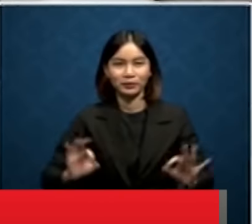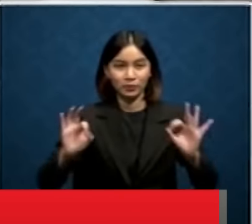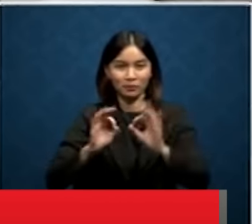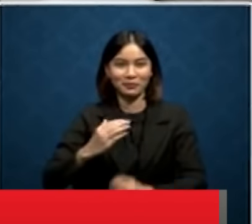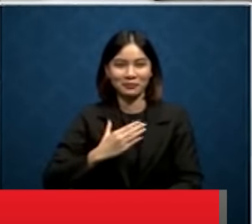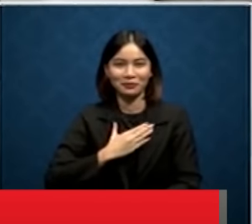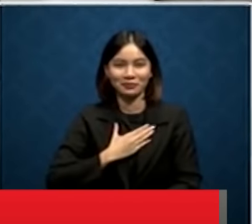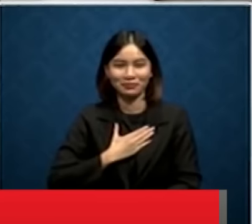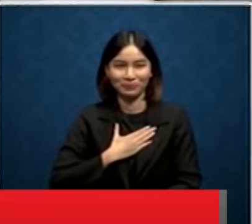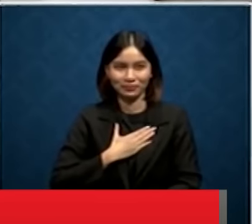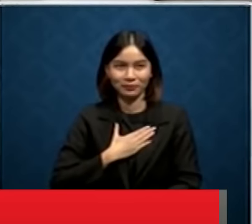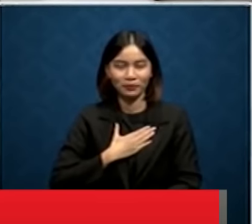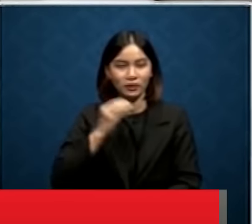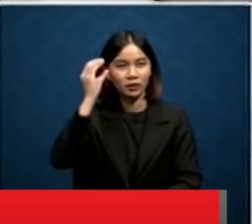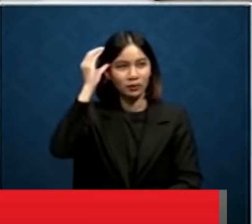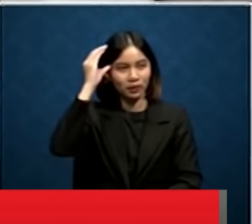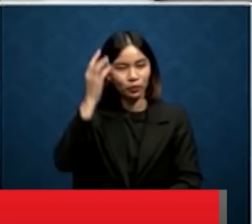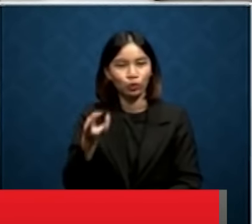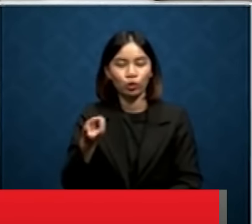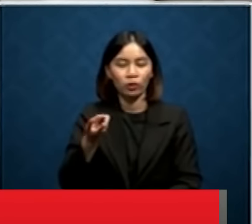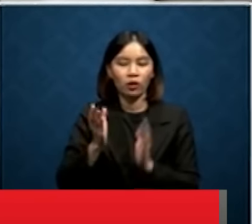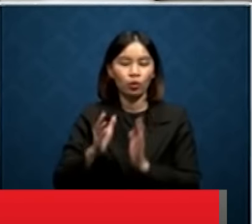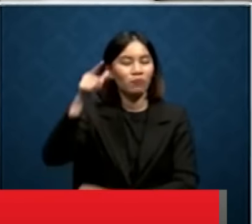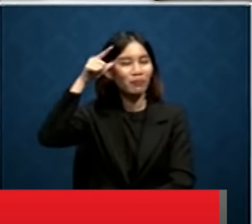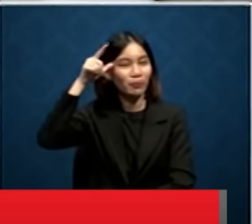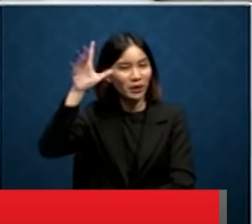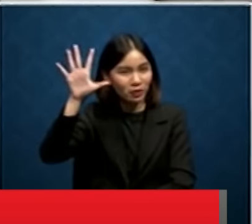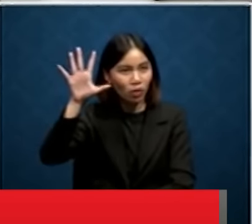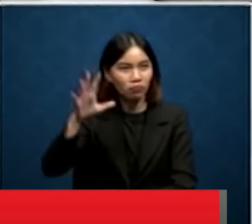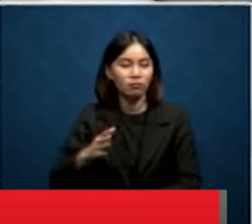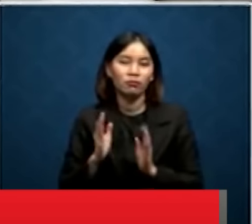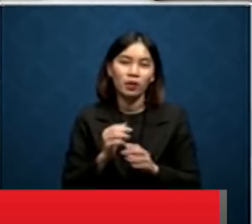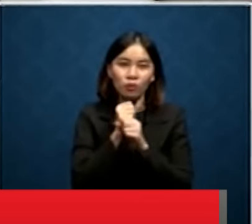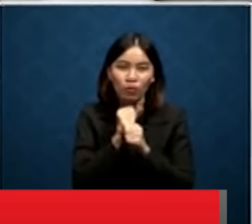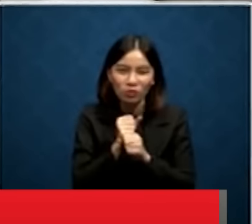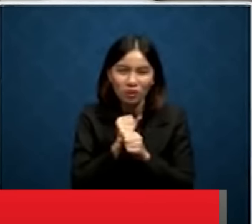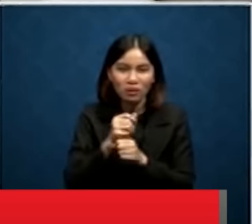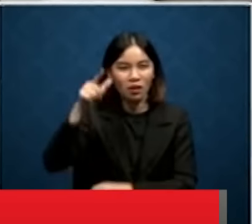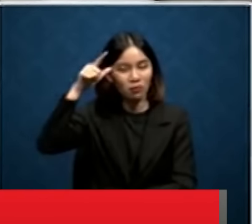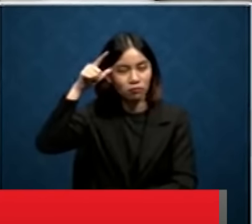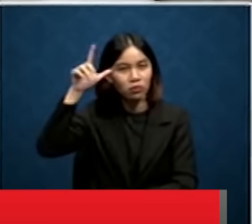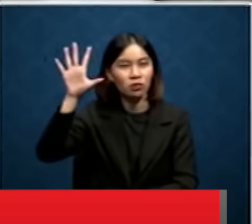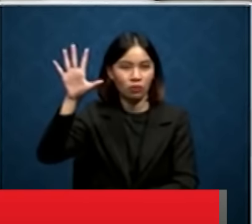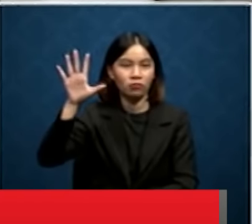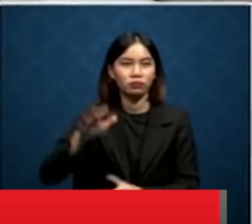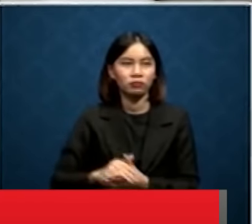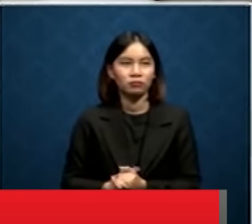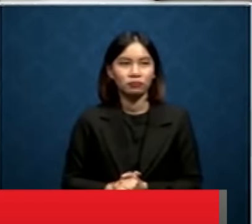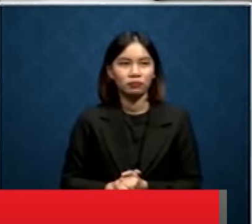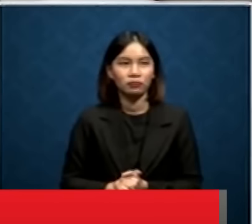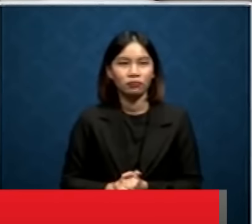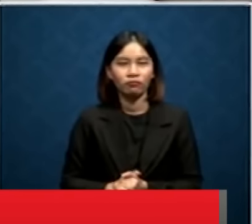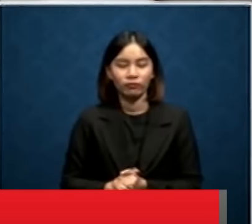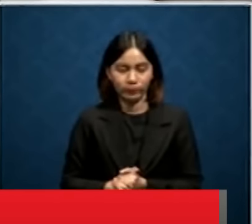เนี่ยความรู้น้อยเป็นเด็กบ้านนอกอเป็นผู้เฒ่าฮะเป็นผู้เฒ่าบ้านนอกได้รับ